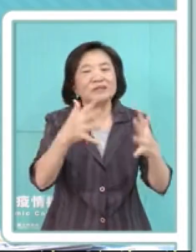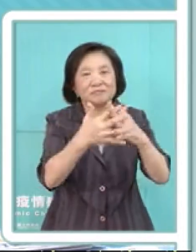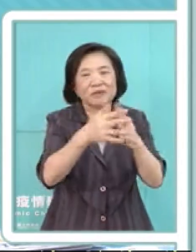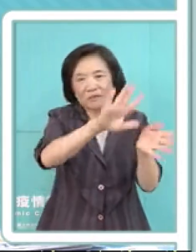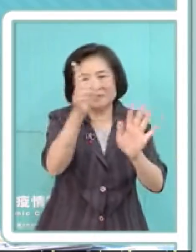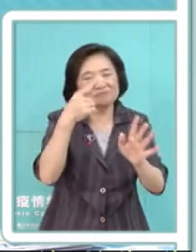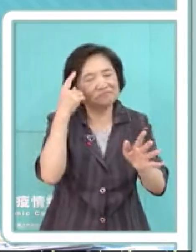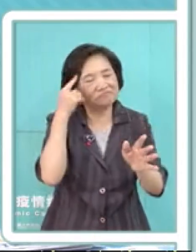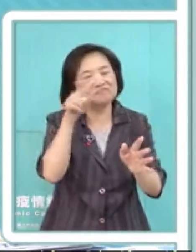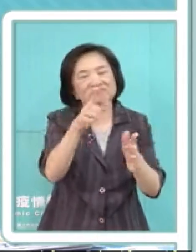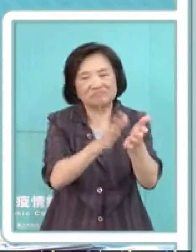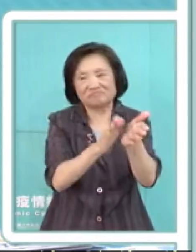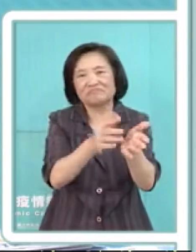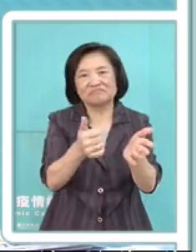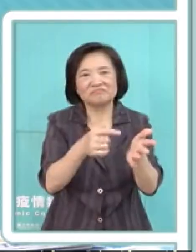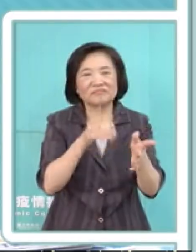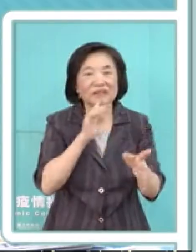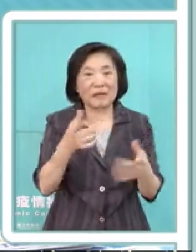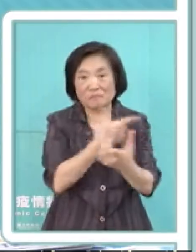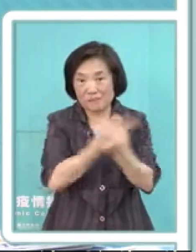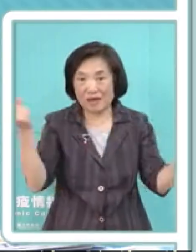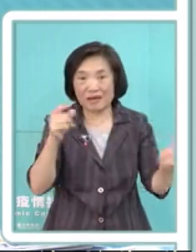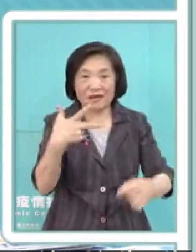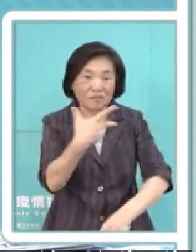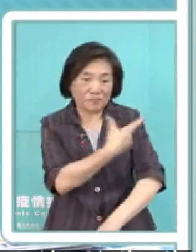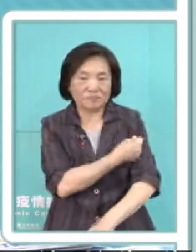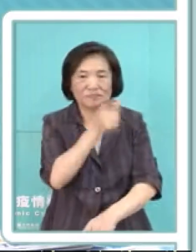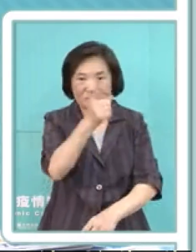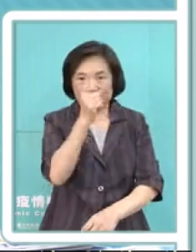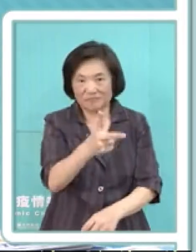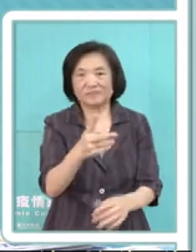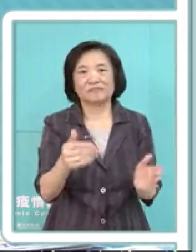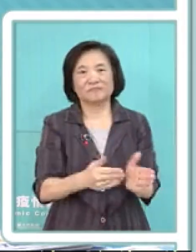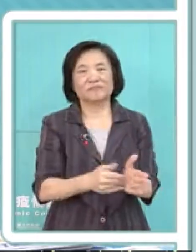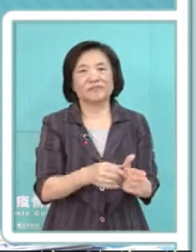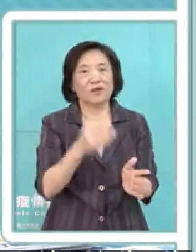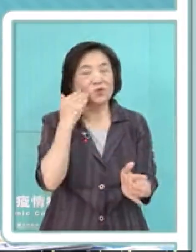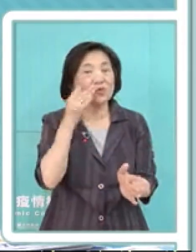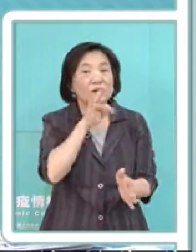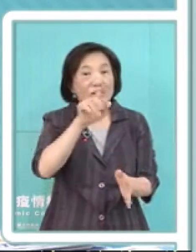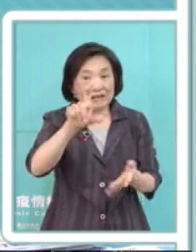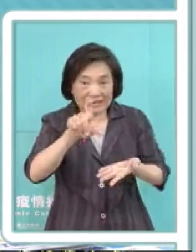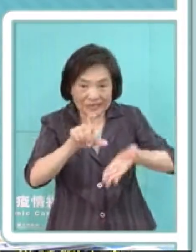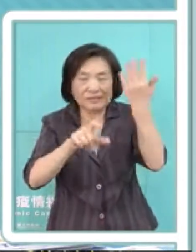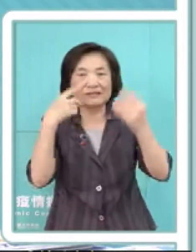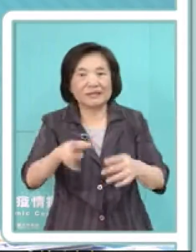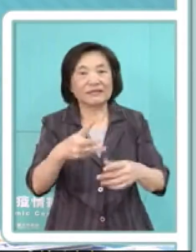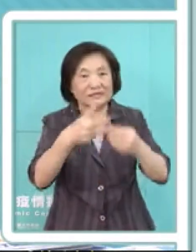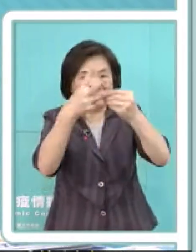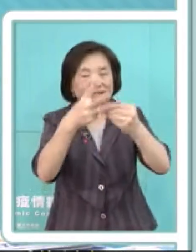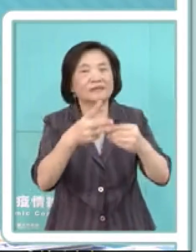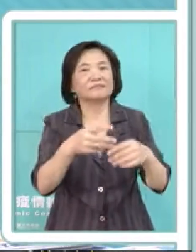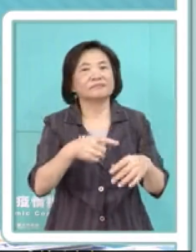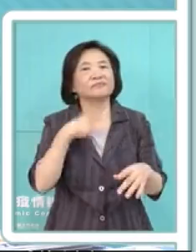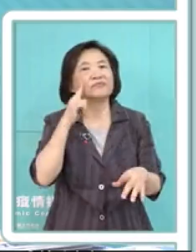术，全民疫苗打2剂哦，啊有必要。60岁以上再打，一直在打第3剂，